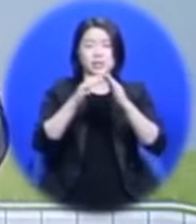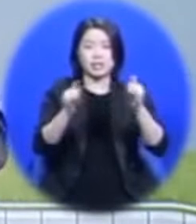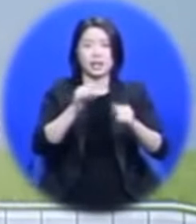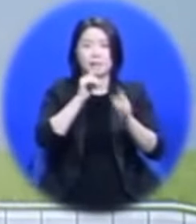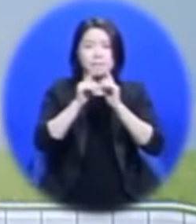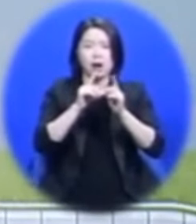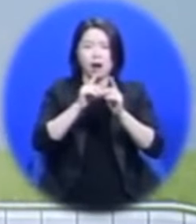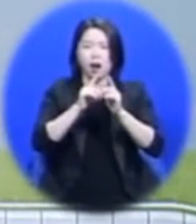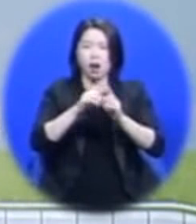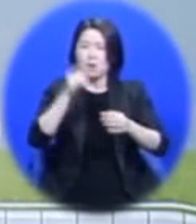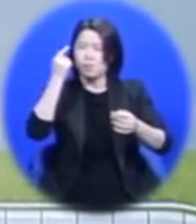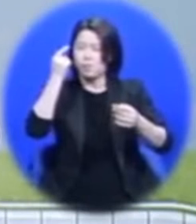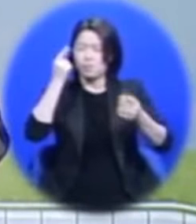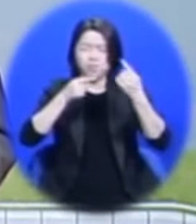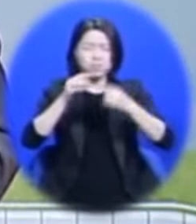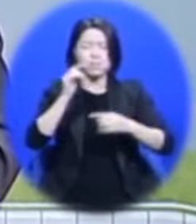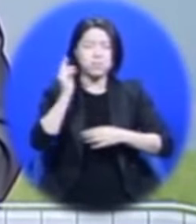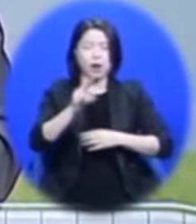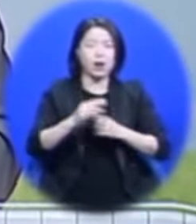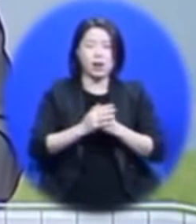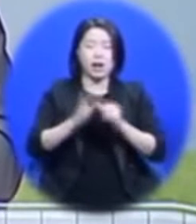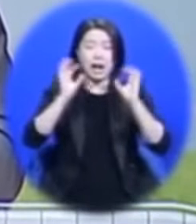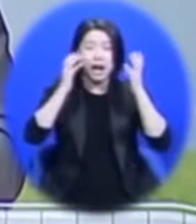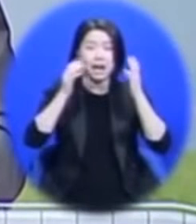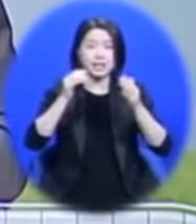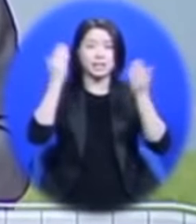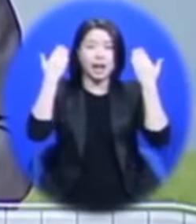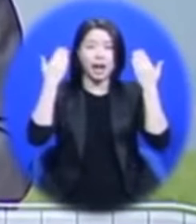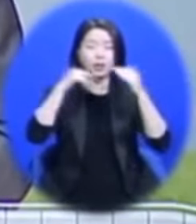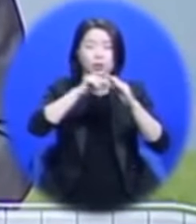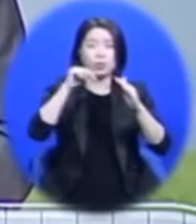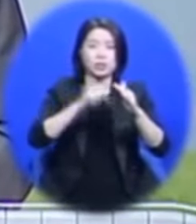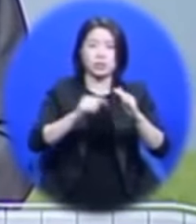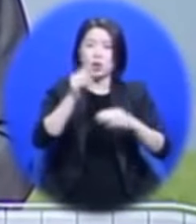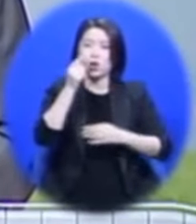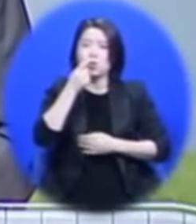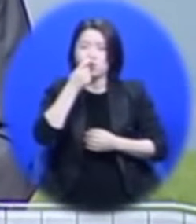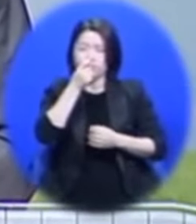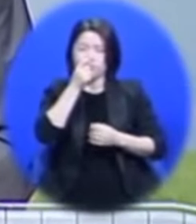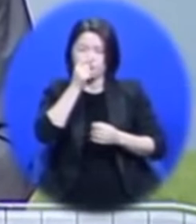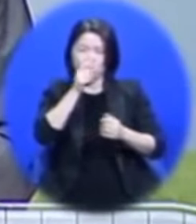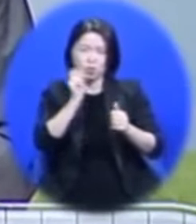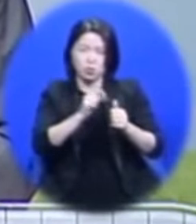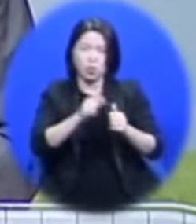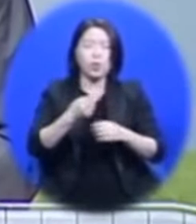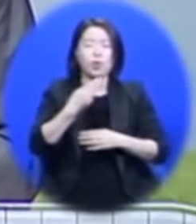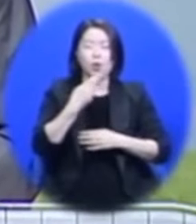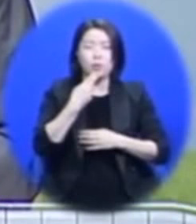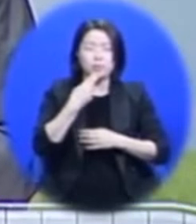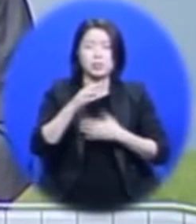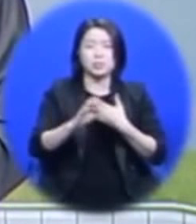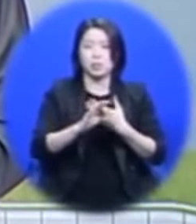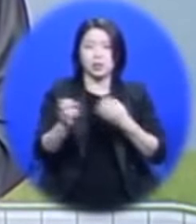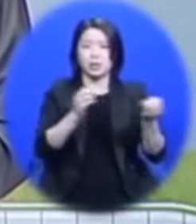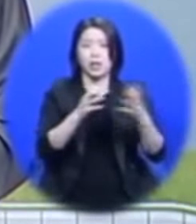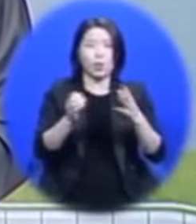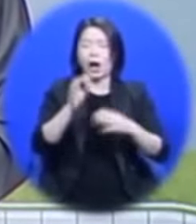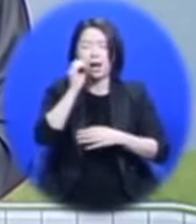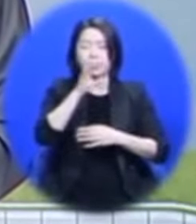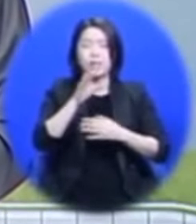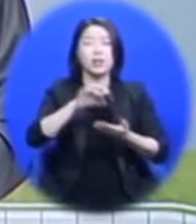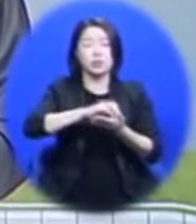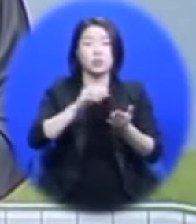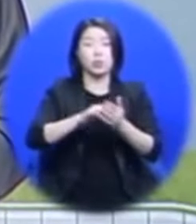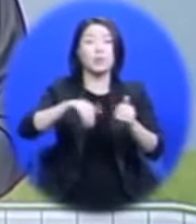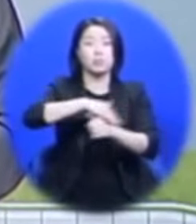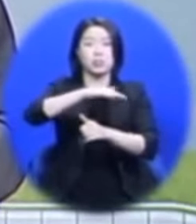말이 거칠어져 있습니다. 아이들은 학교에서 욕을 안 하면 대화가 안 될 정도의 분위기에서 자라고 있습니다.